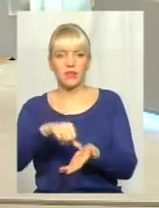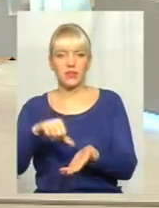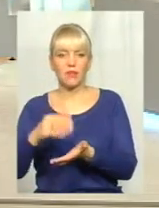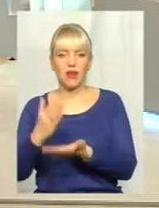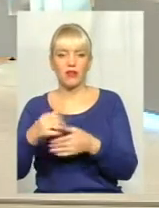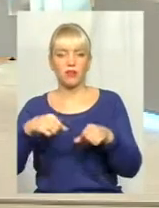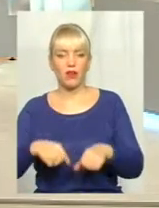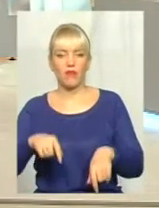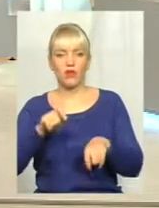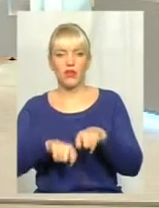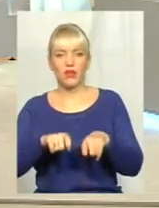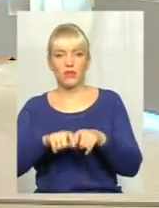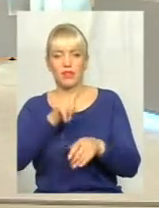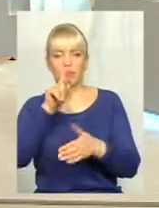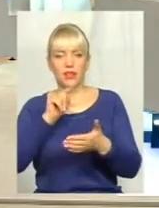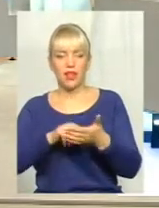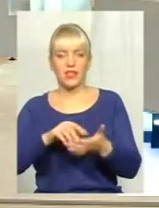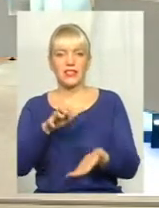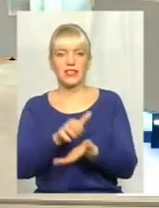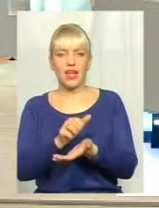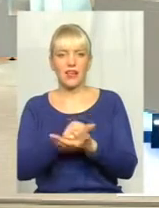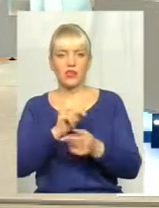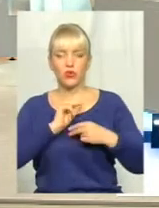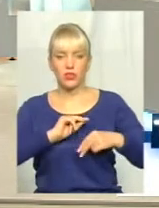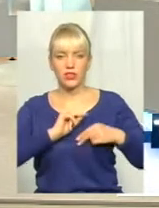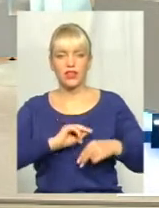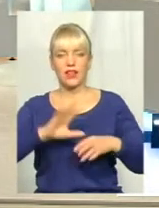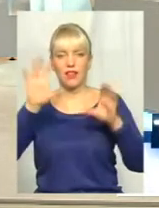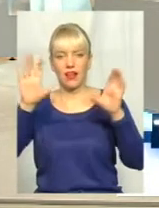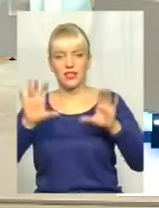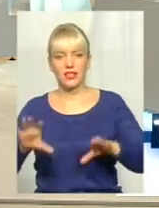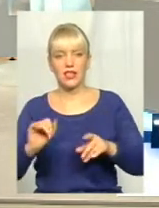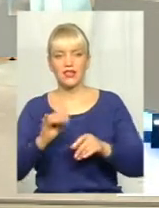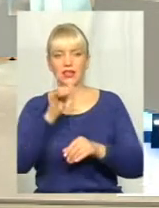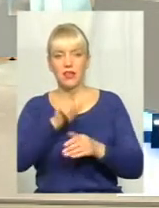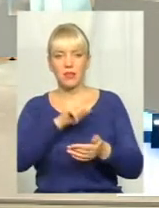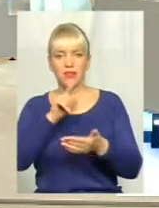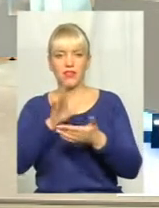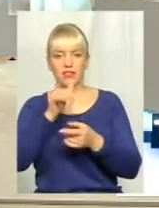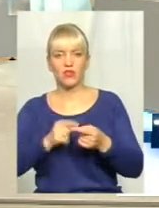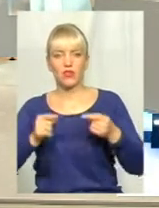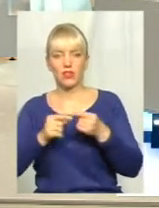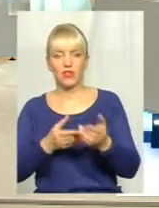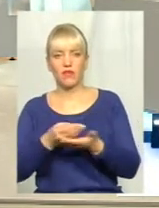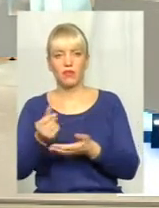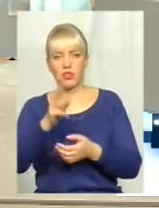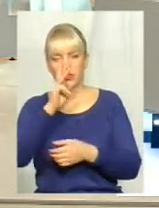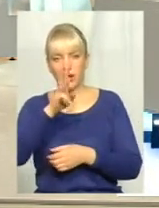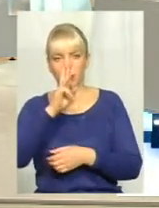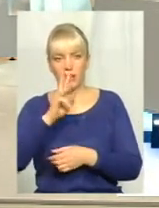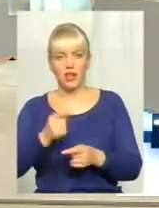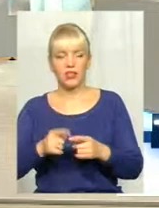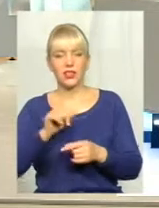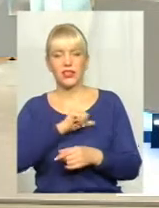перевіряти іменно питання зайнятості, питання легалізації і питання там несвоєчасності виплати заробітної плати, і,